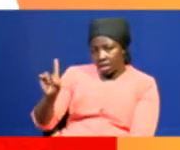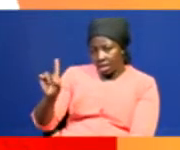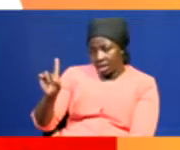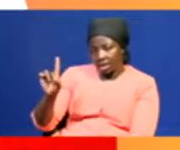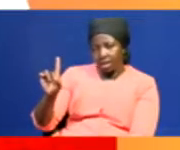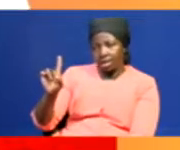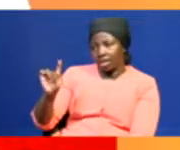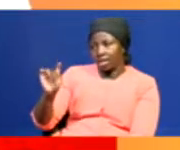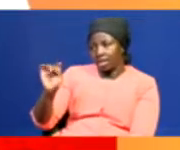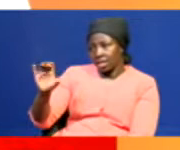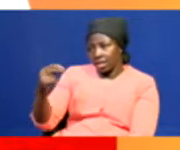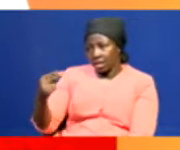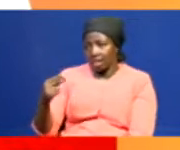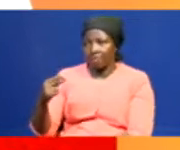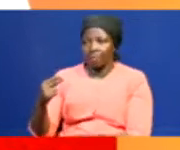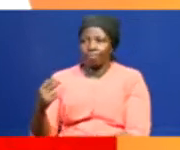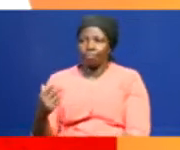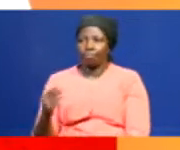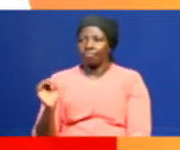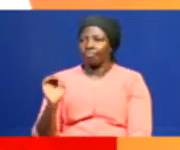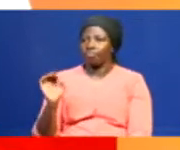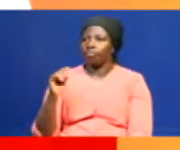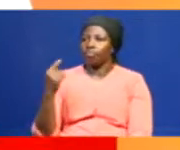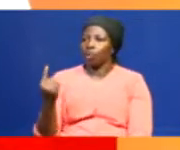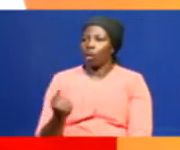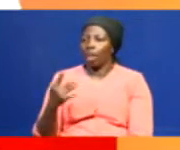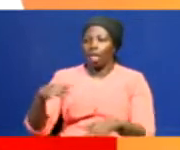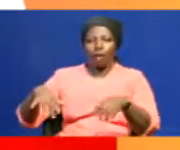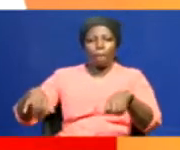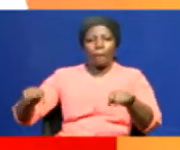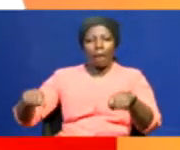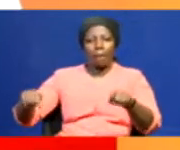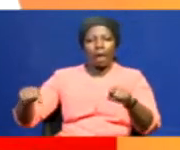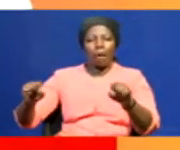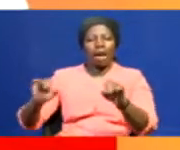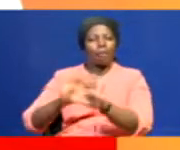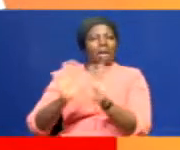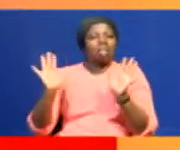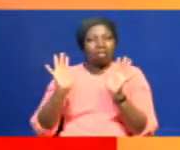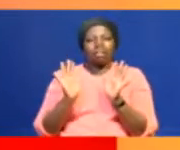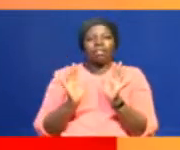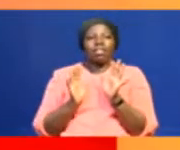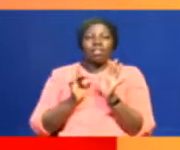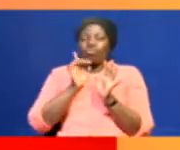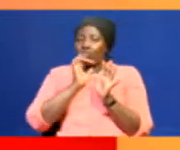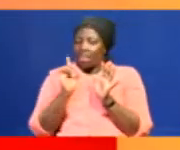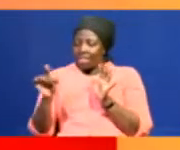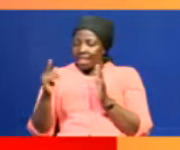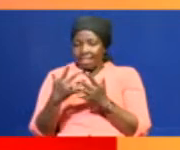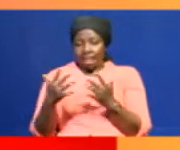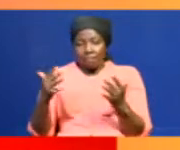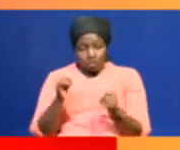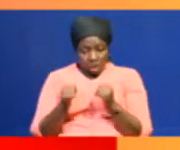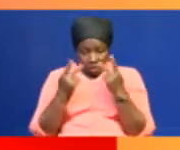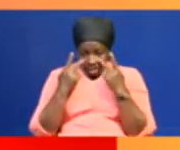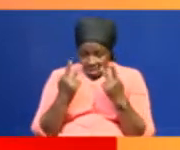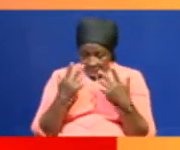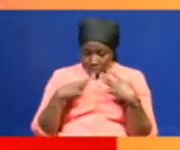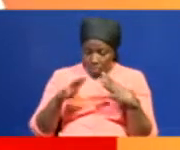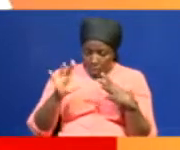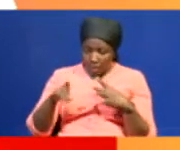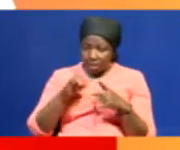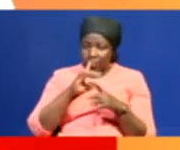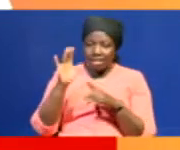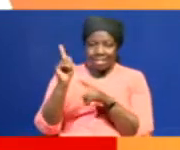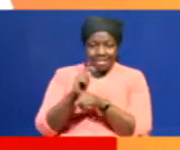automatic, unaweka tu mafuta kushika tu ile acceleration wewe unaenda. So hiyo ndio kitu yenye tunaona lazima watu wafunzwe